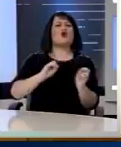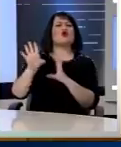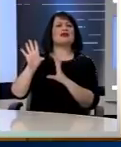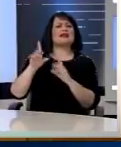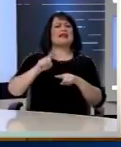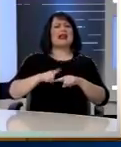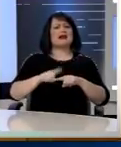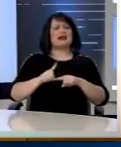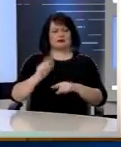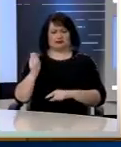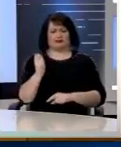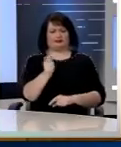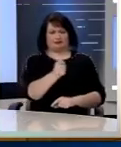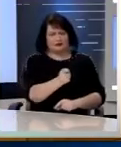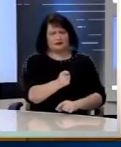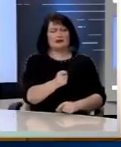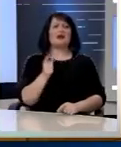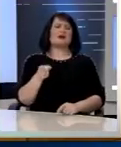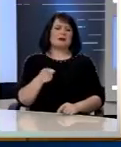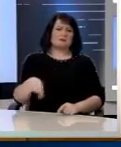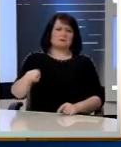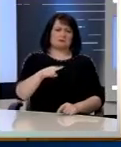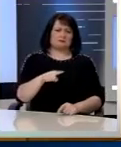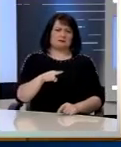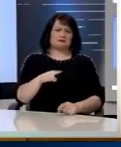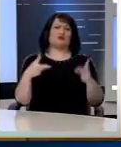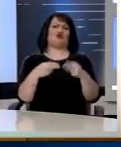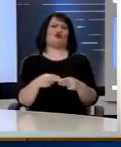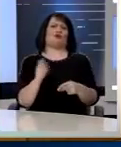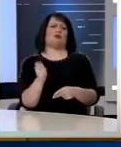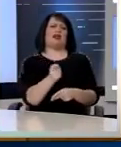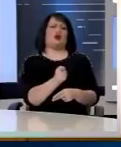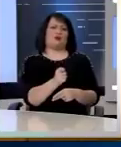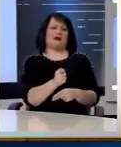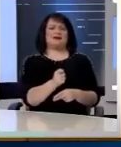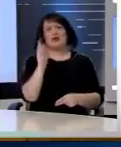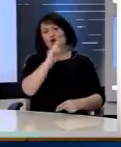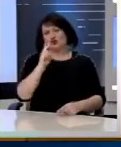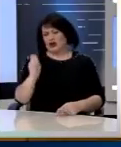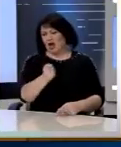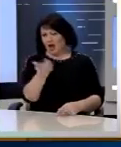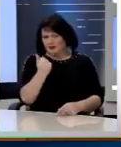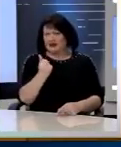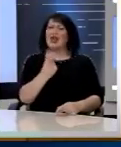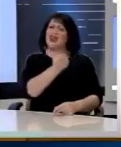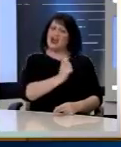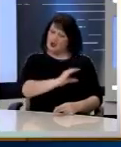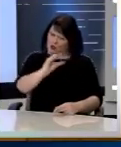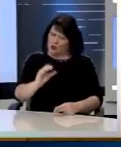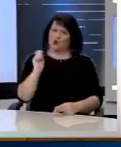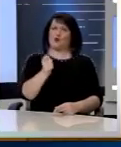Έλληνες εξαγωγείς, οι οποίοι είχαν σταματήσει να πληρώνονται από τη Σοβιετική Ένωση. Και